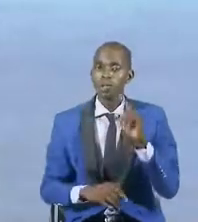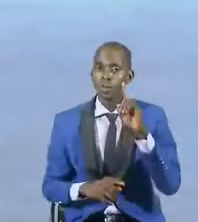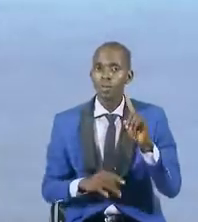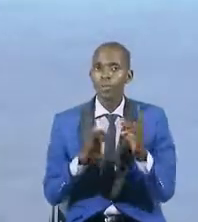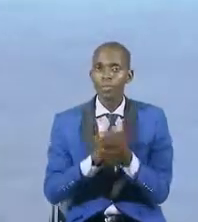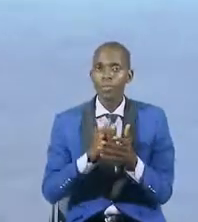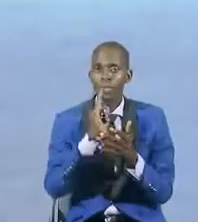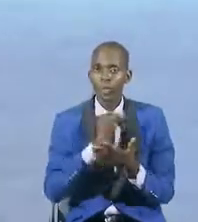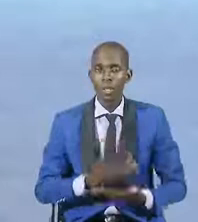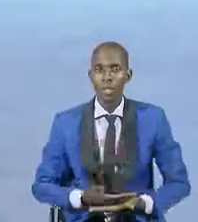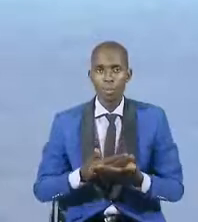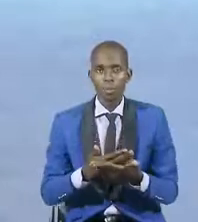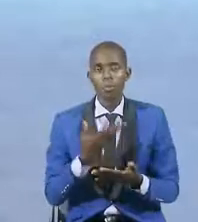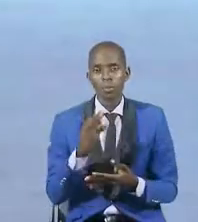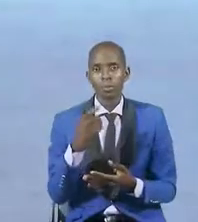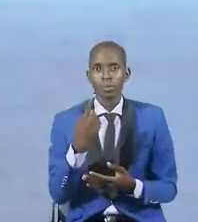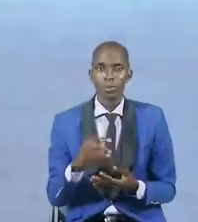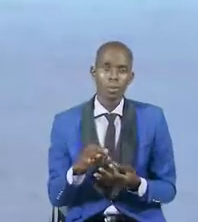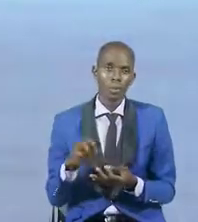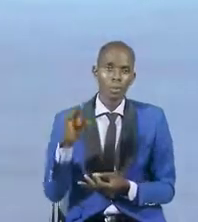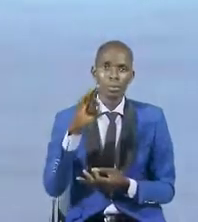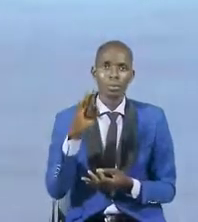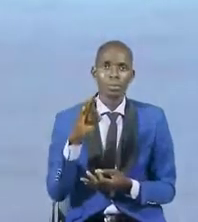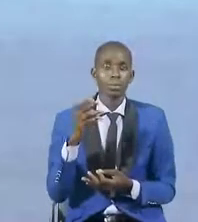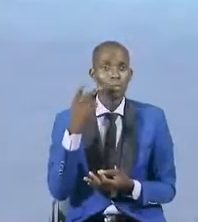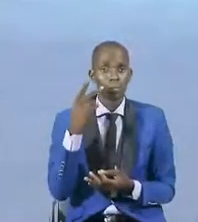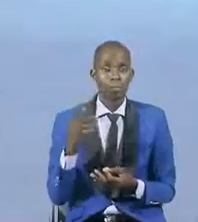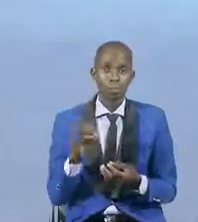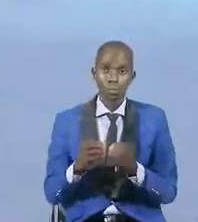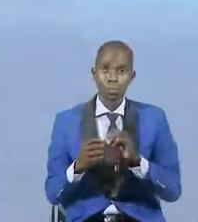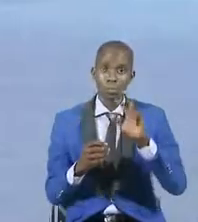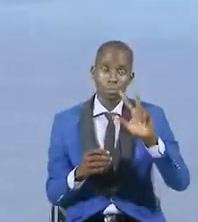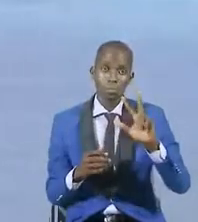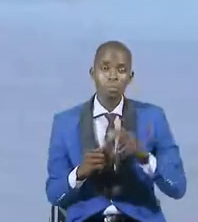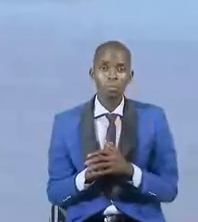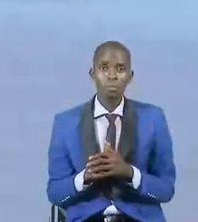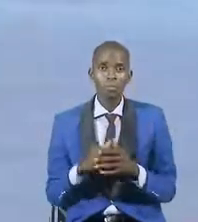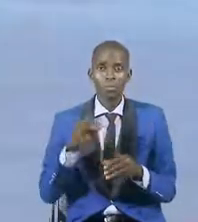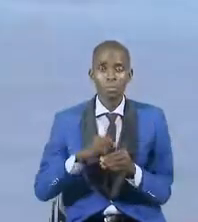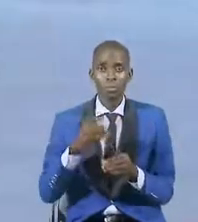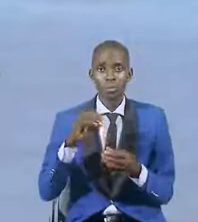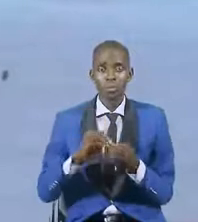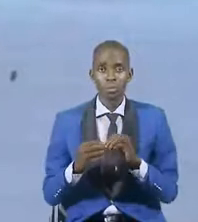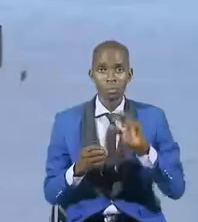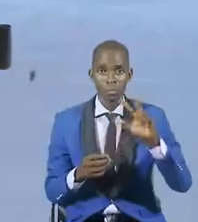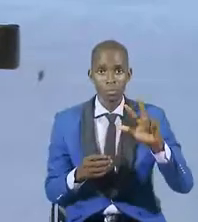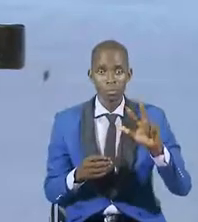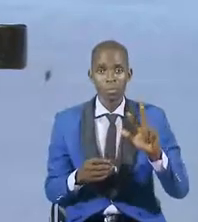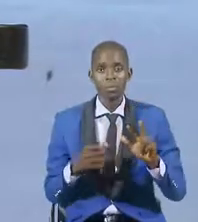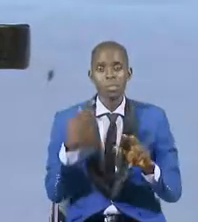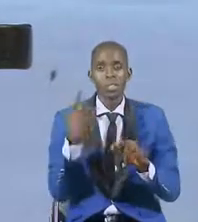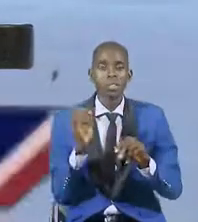ainsi de tout homme qui est né de l'Esprit. Allons à la troisième partie ici, nous allons